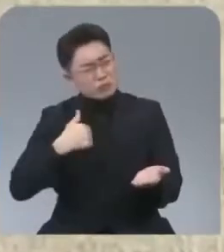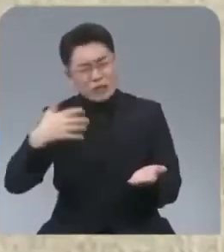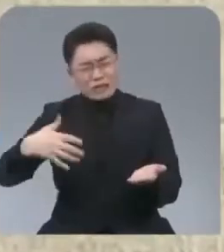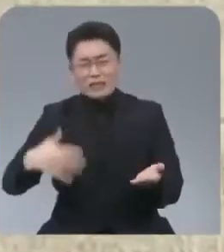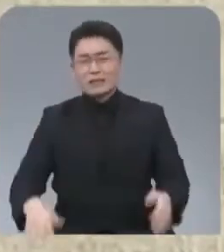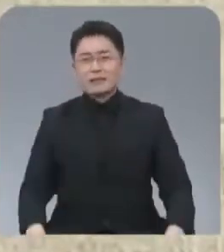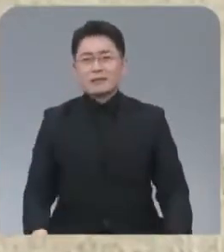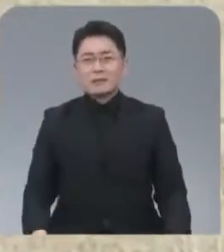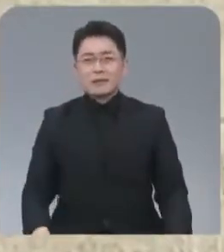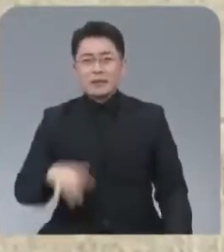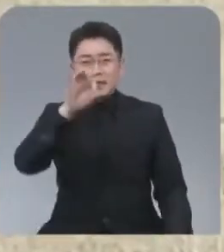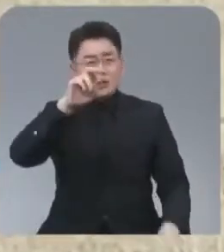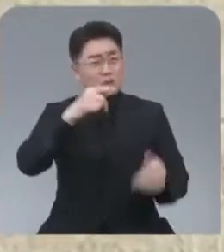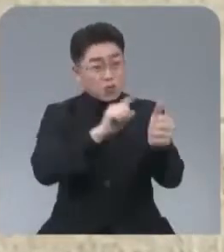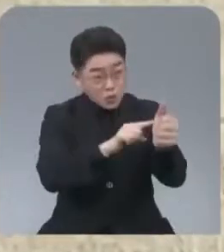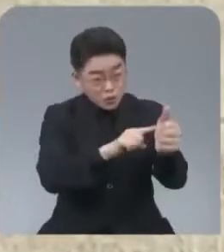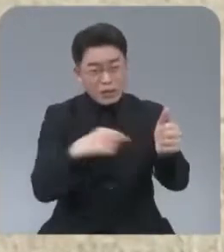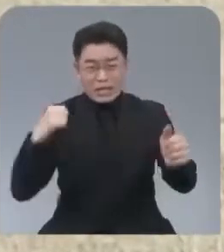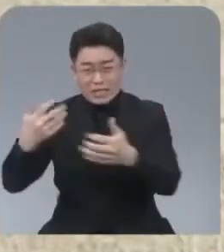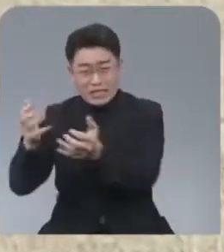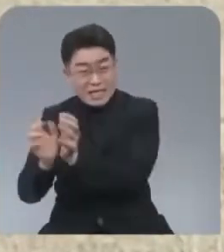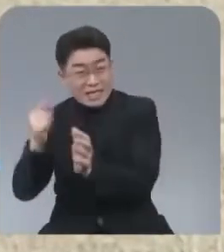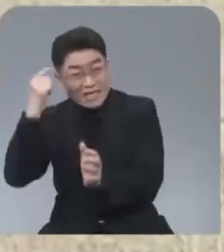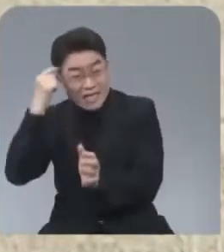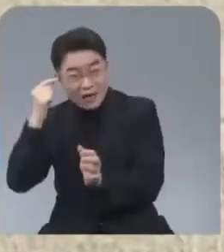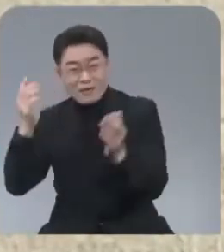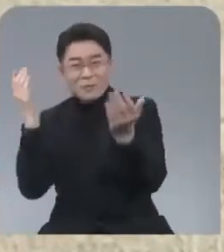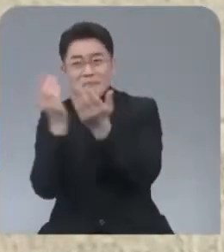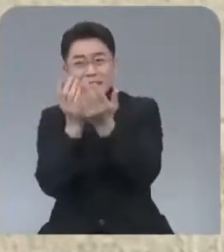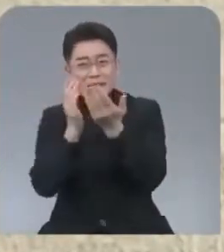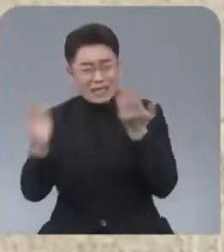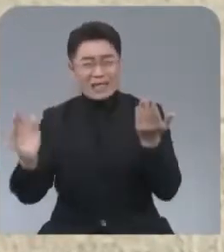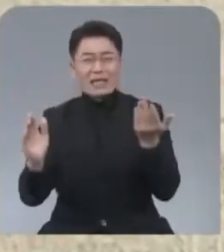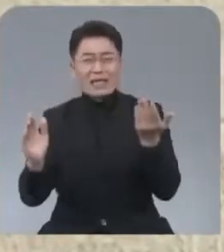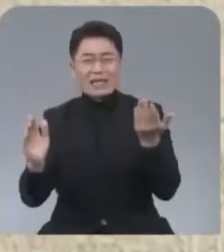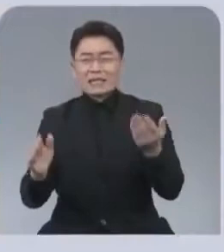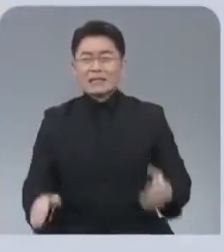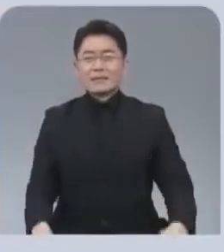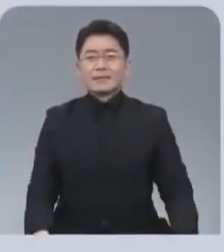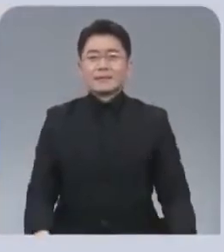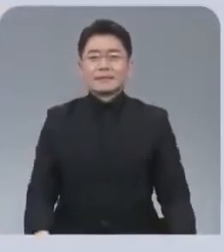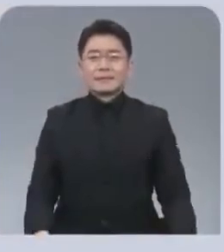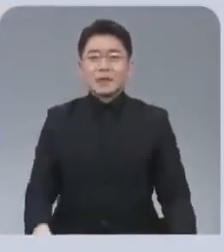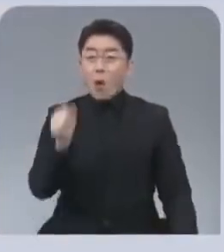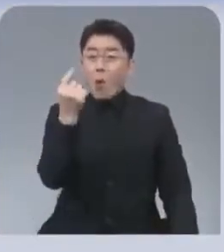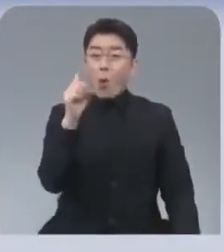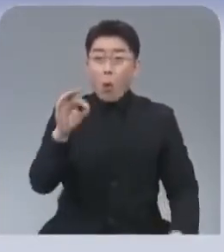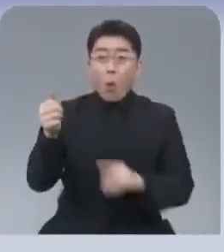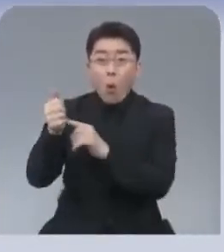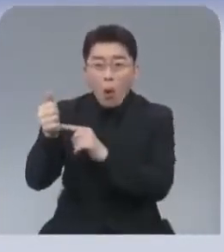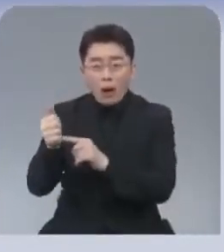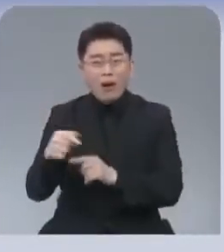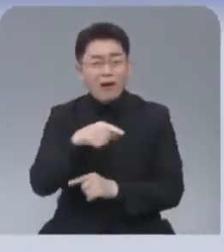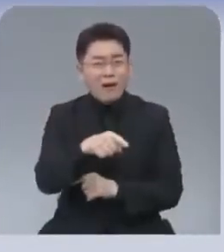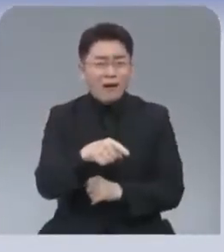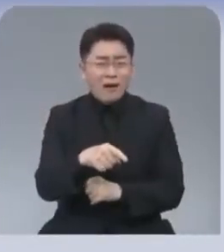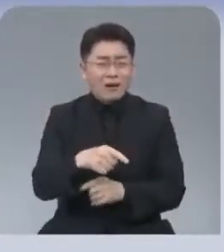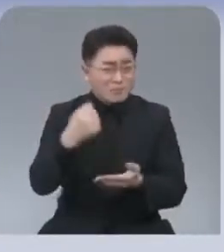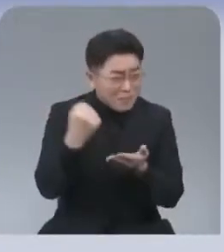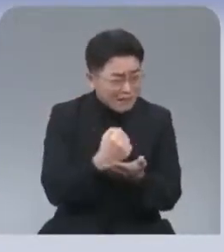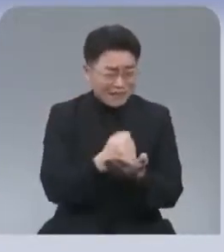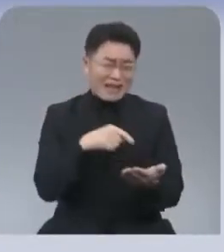후보의 생각이 당의 공식적인 생각과 배치되어 있다. 홍준표 후보도 유감